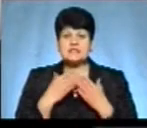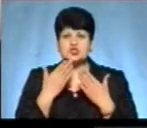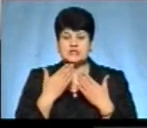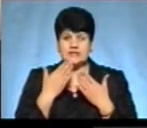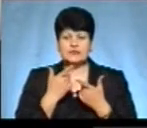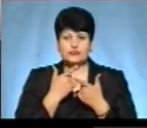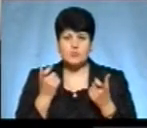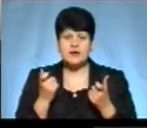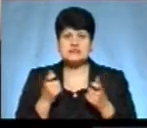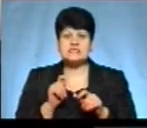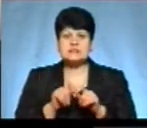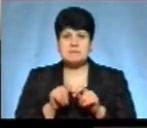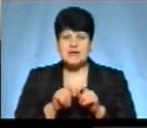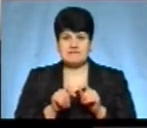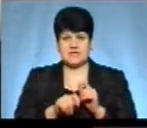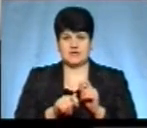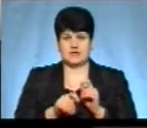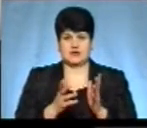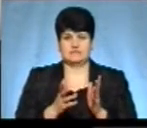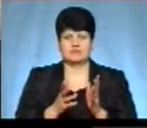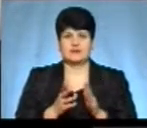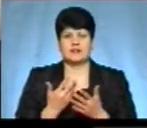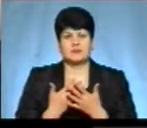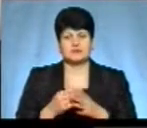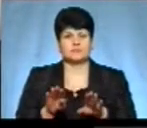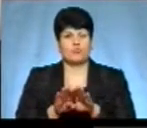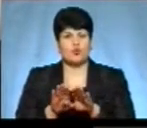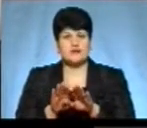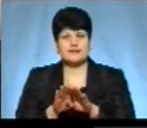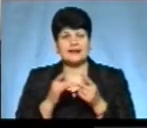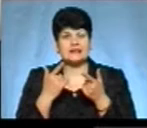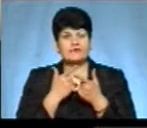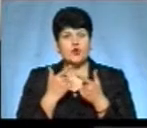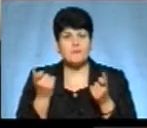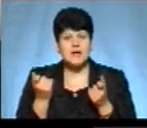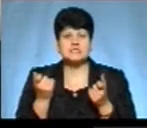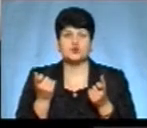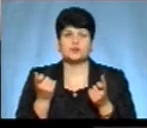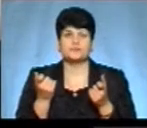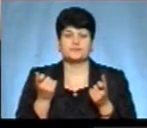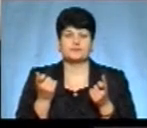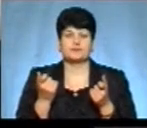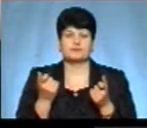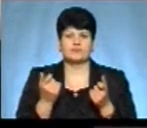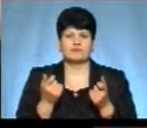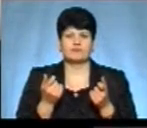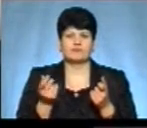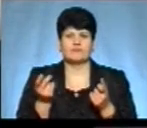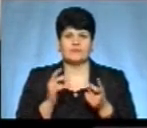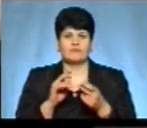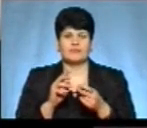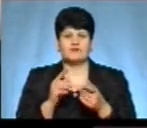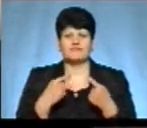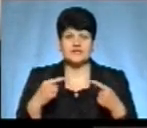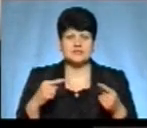інформацію з перевірених джерел. Так? Тобто, перш за все, порівнювати інформацію на декількох джерелах, декількох сайтах,